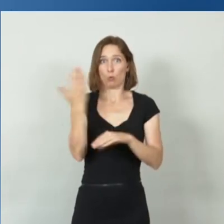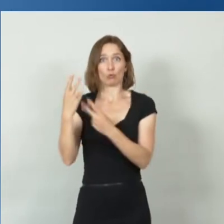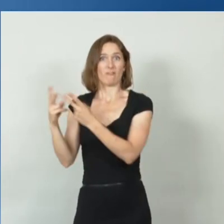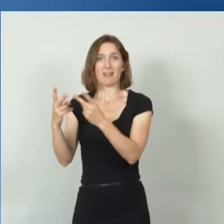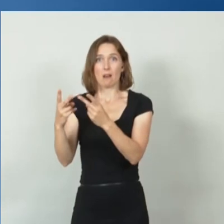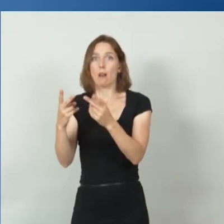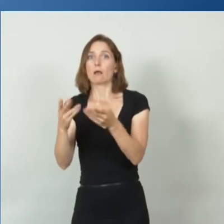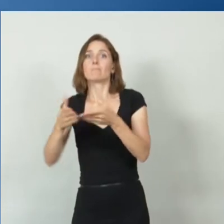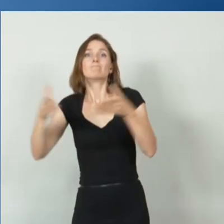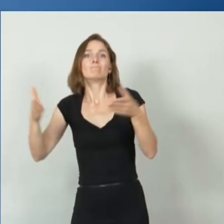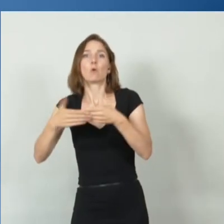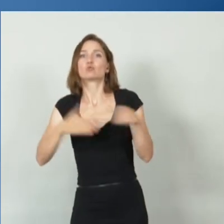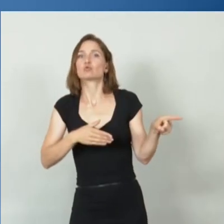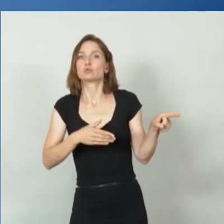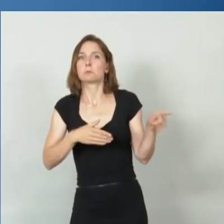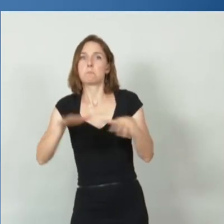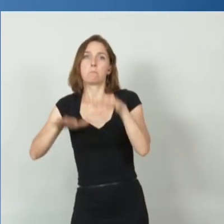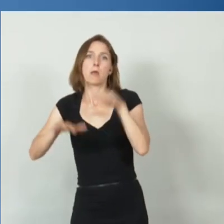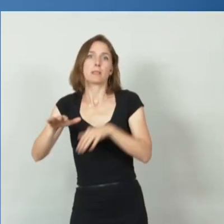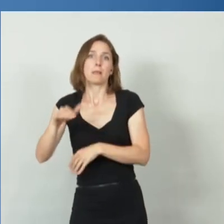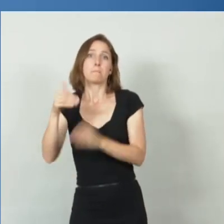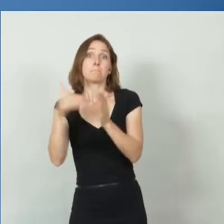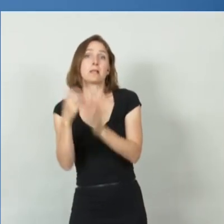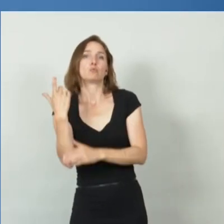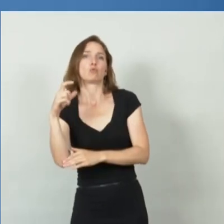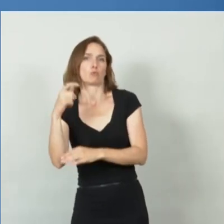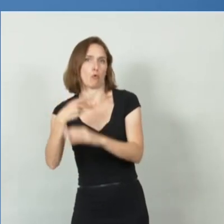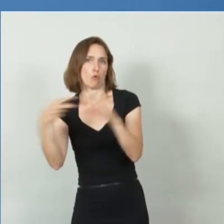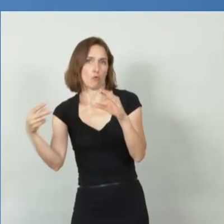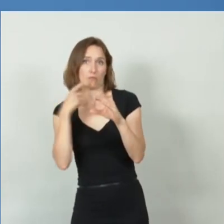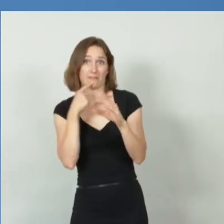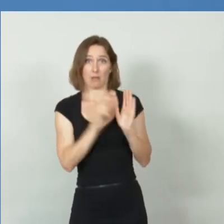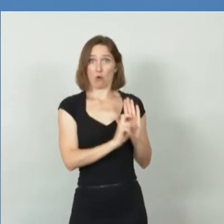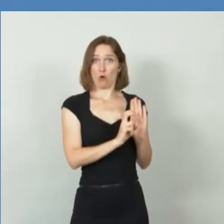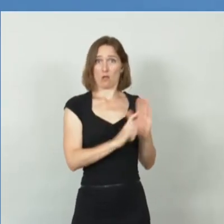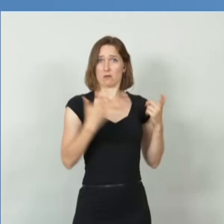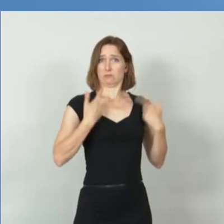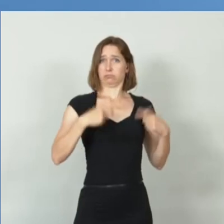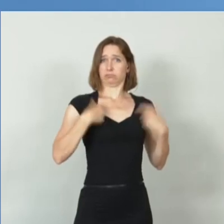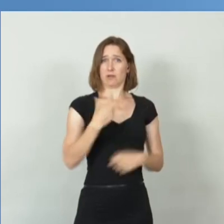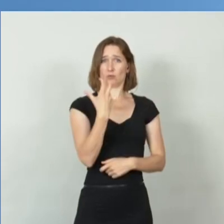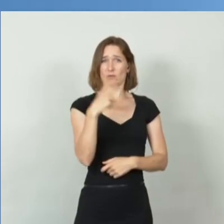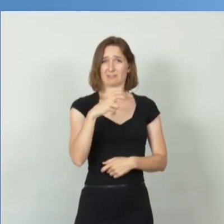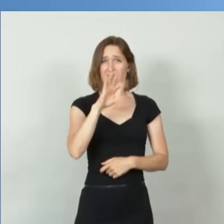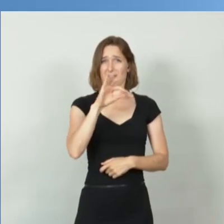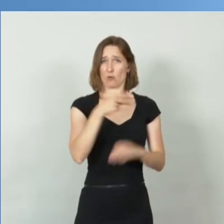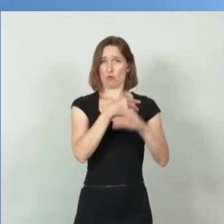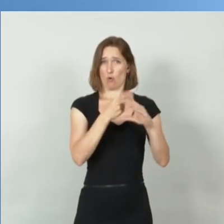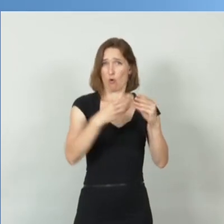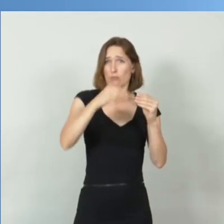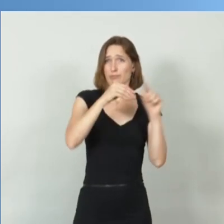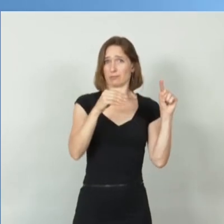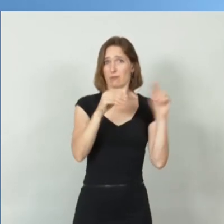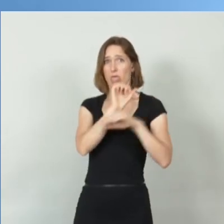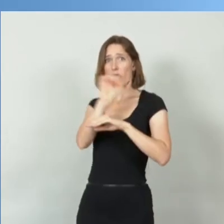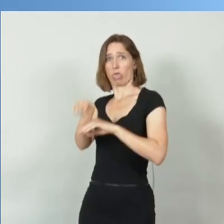cette moyenne est seulement à 1200 euros ça veut dire qu'à Grenoble on dépense 350 euros de plus par